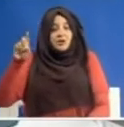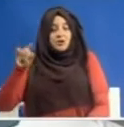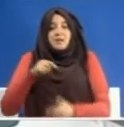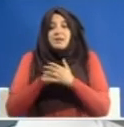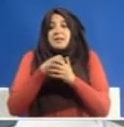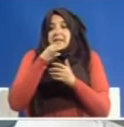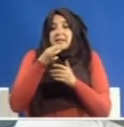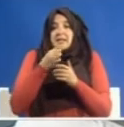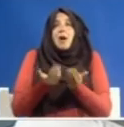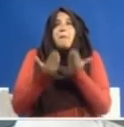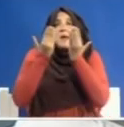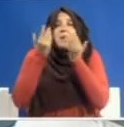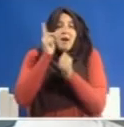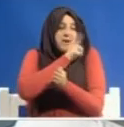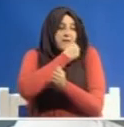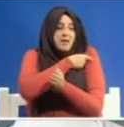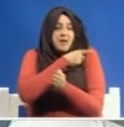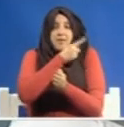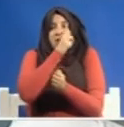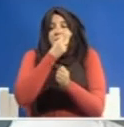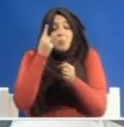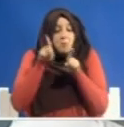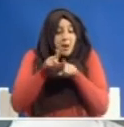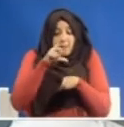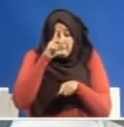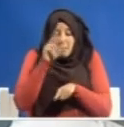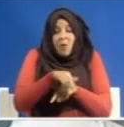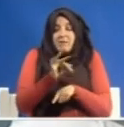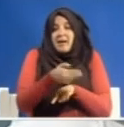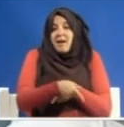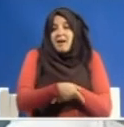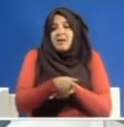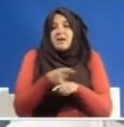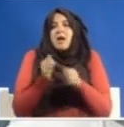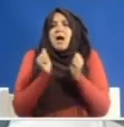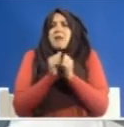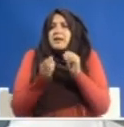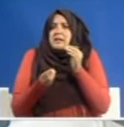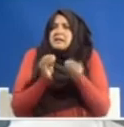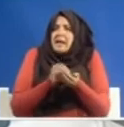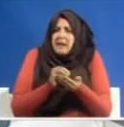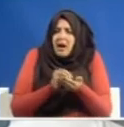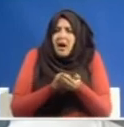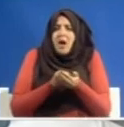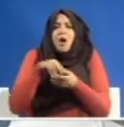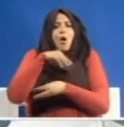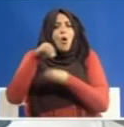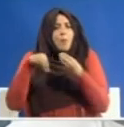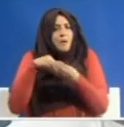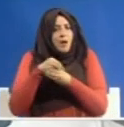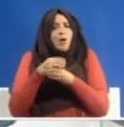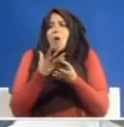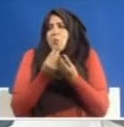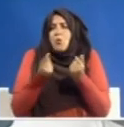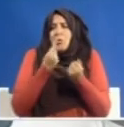لنا ولإخواننا الذين سبقونا بالإيمان. وينتفع الأموات بالصدقات وبالعمرات هناك طاعات